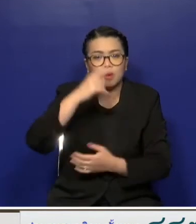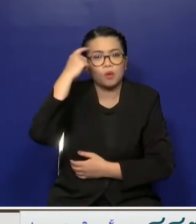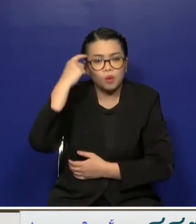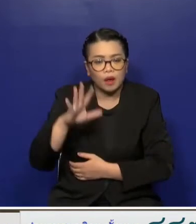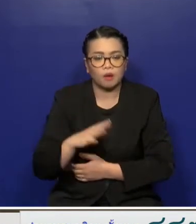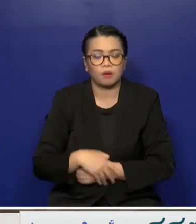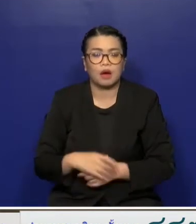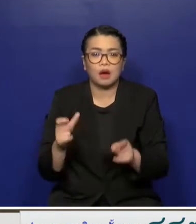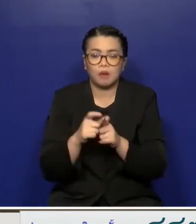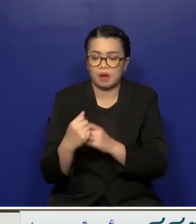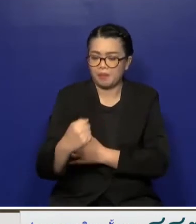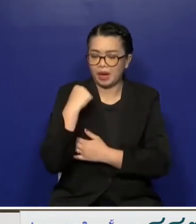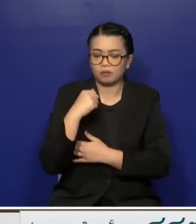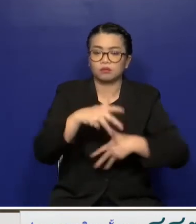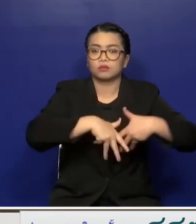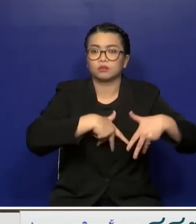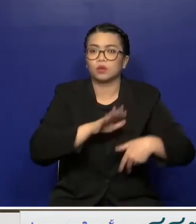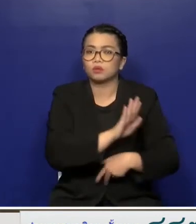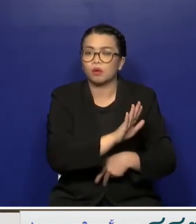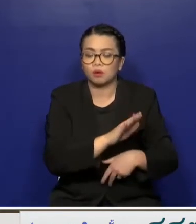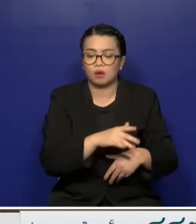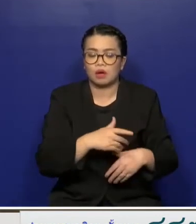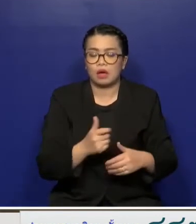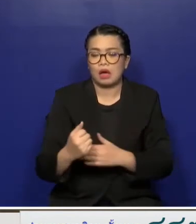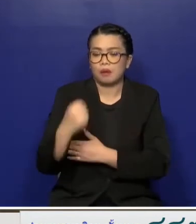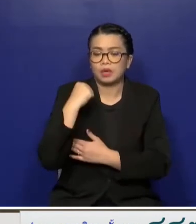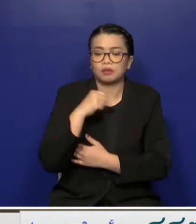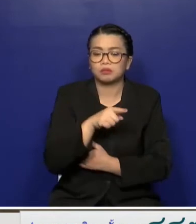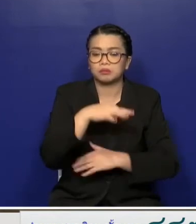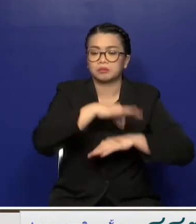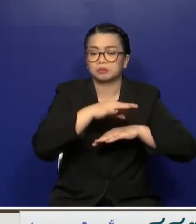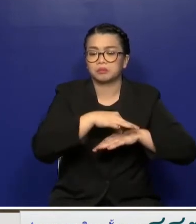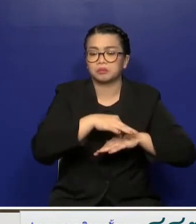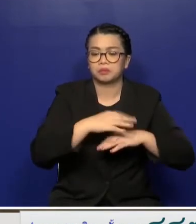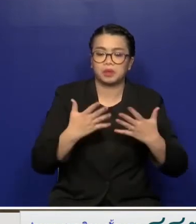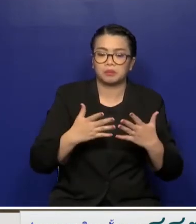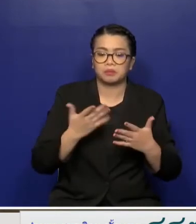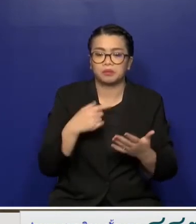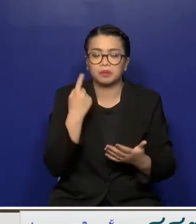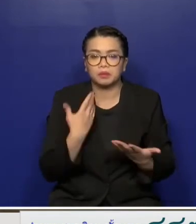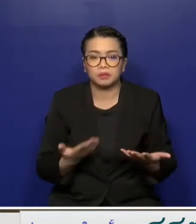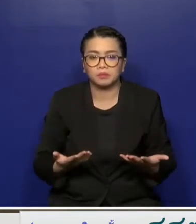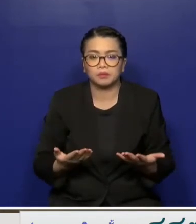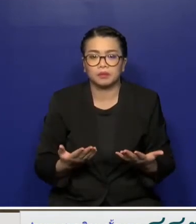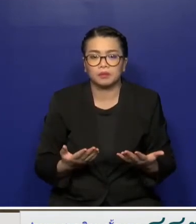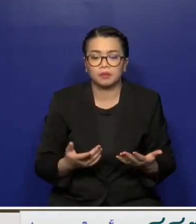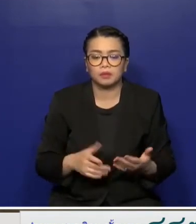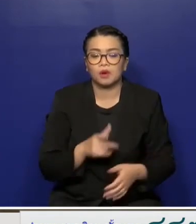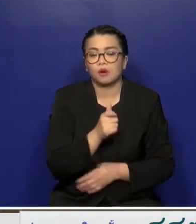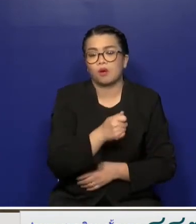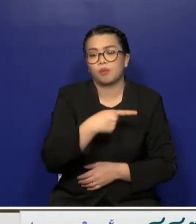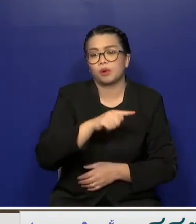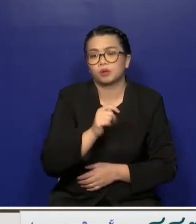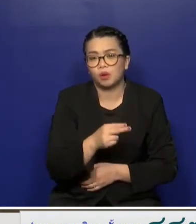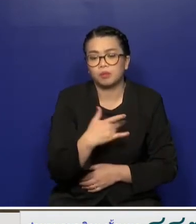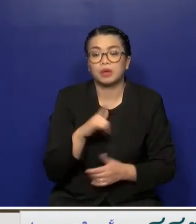ไรก็คือเป็นธรรมชาตินะครับไม่ใช่ลงโทษใครในท้องถิ่นก็ย่อมมี